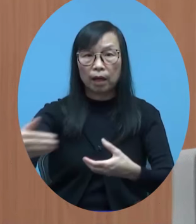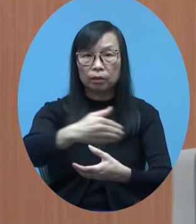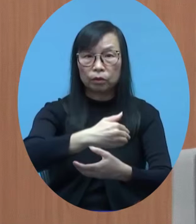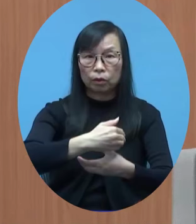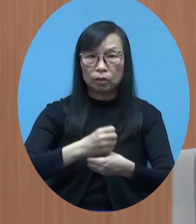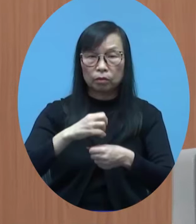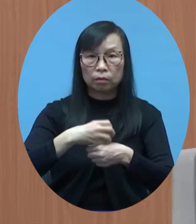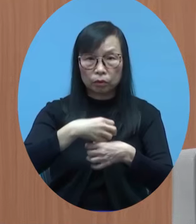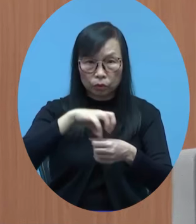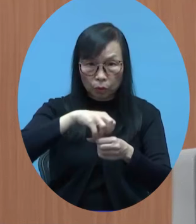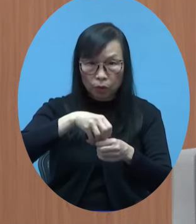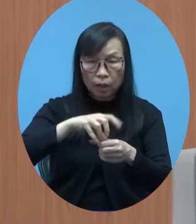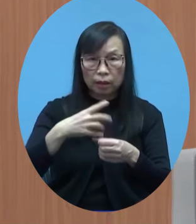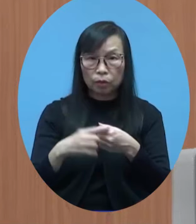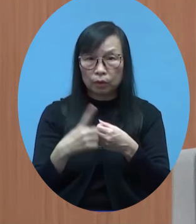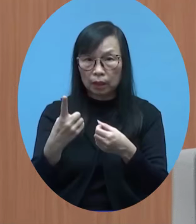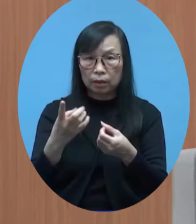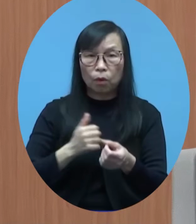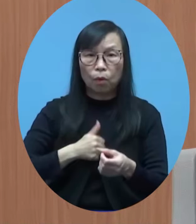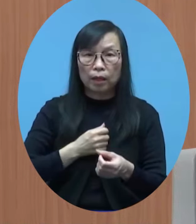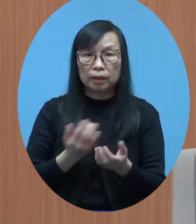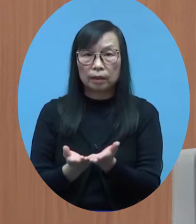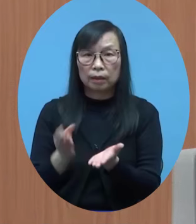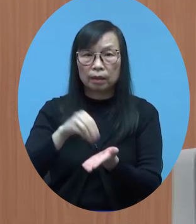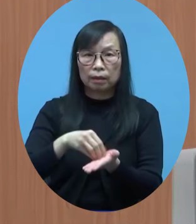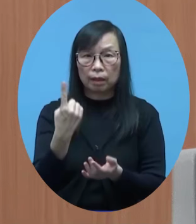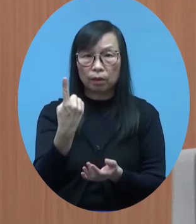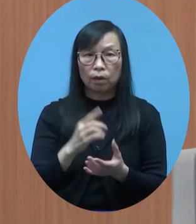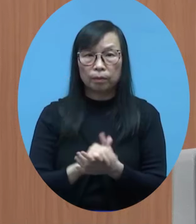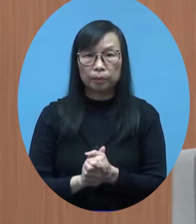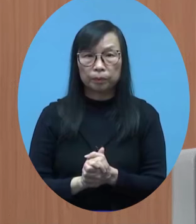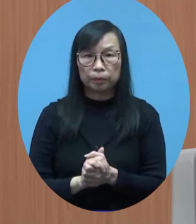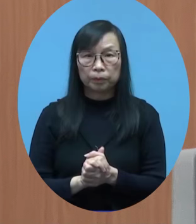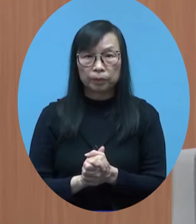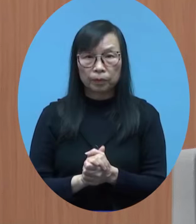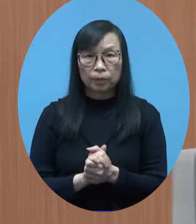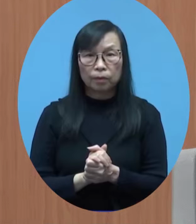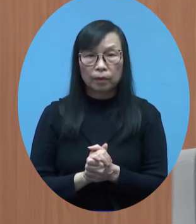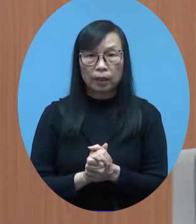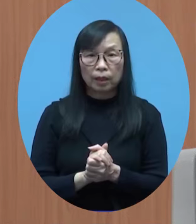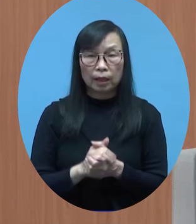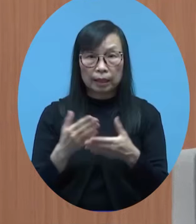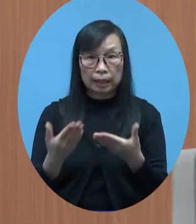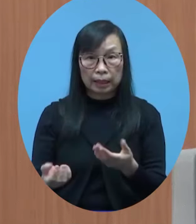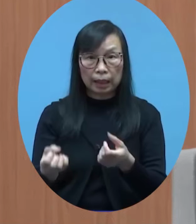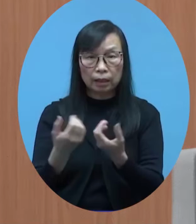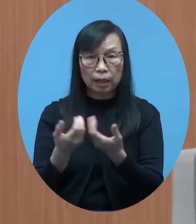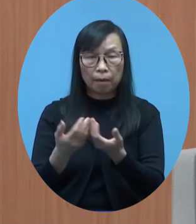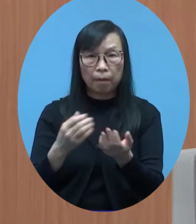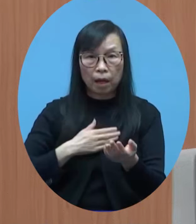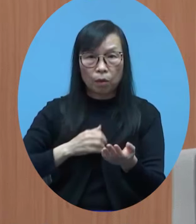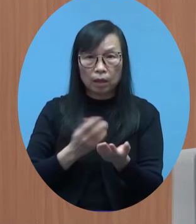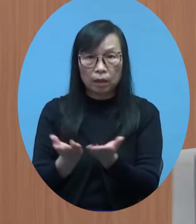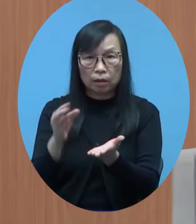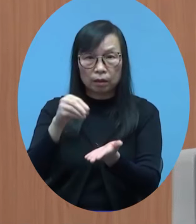一位咧都係一個陽性，初步陽性嘅個案啦。咁就係、是即係而家加埋，如果初步陽性個確